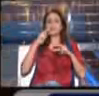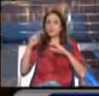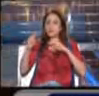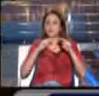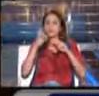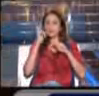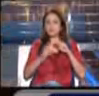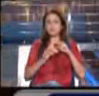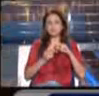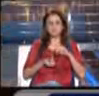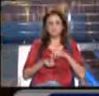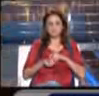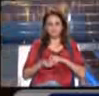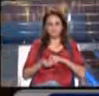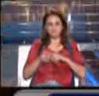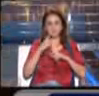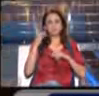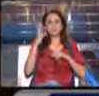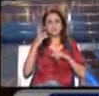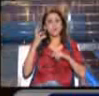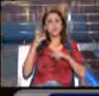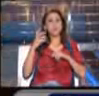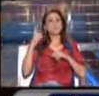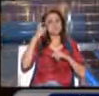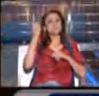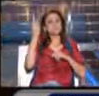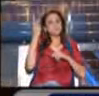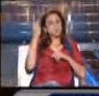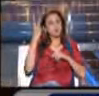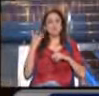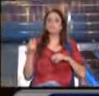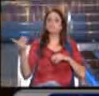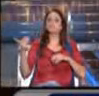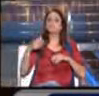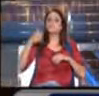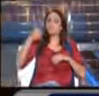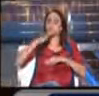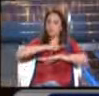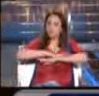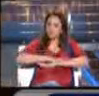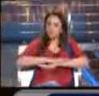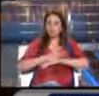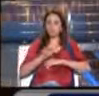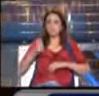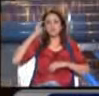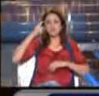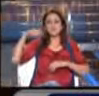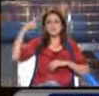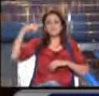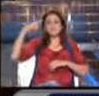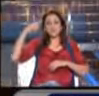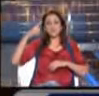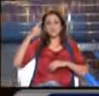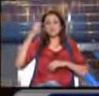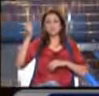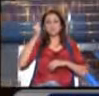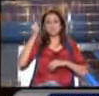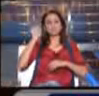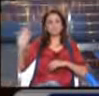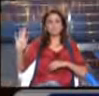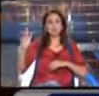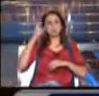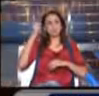هم ناس شباب واعد مثقف ابن ناس محترم، بس ليه فكر قد يكون فكره متشدد.